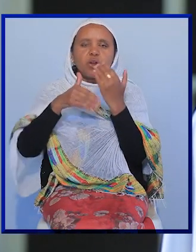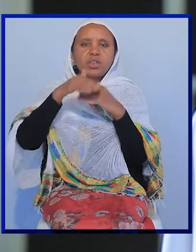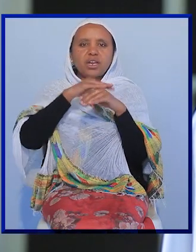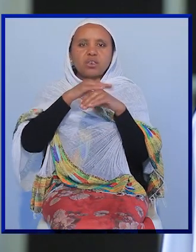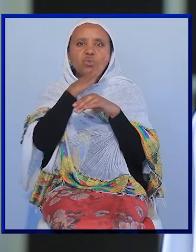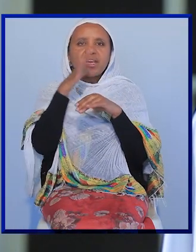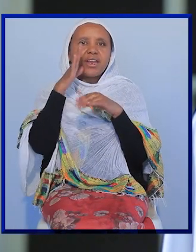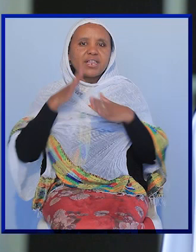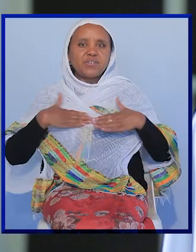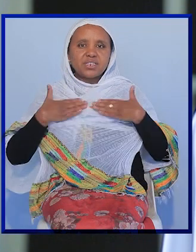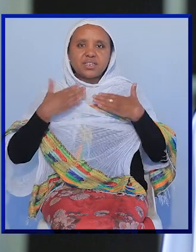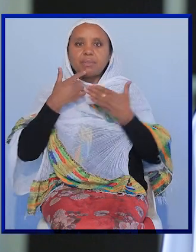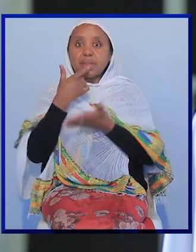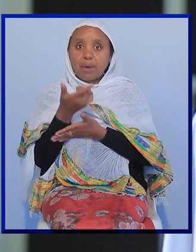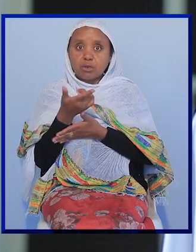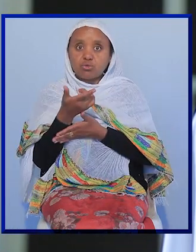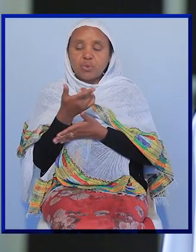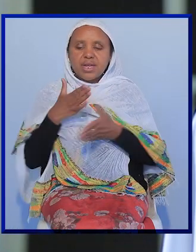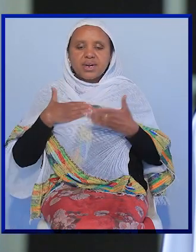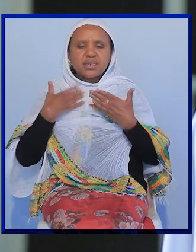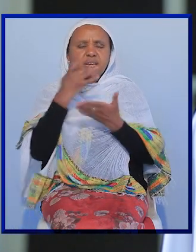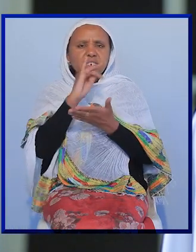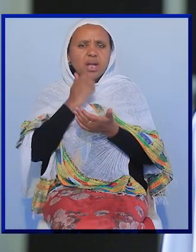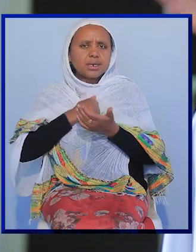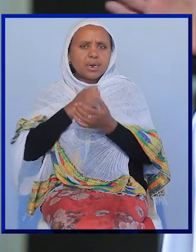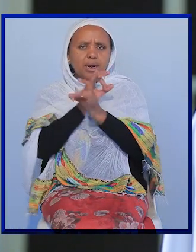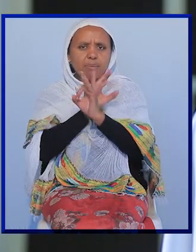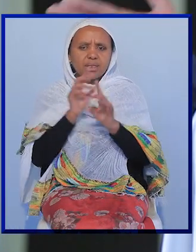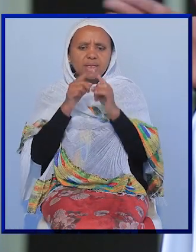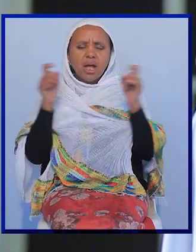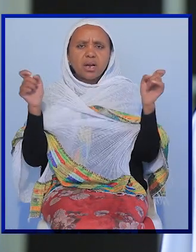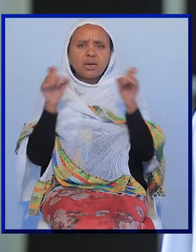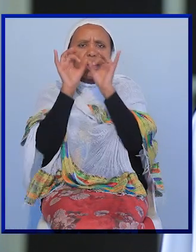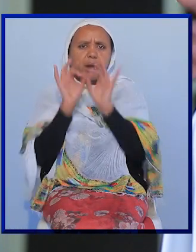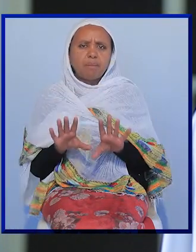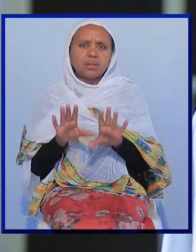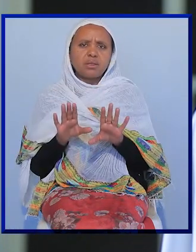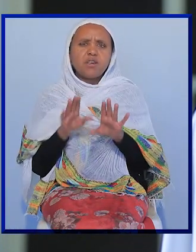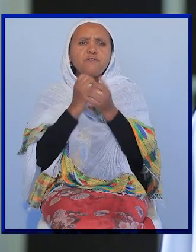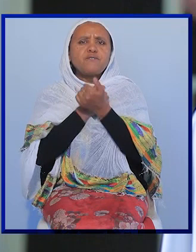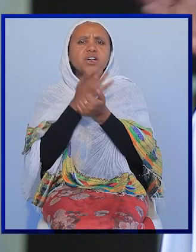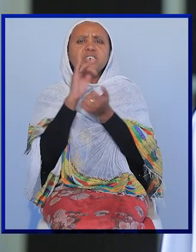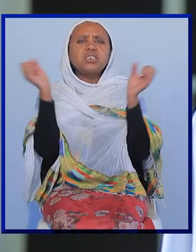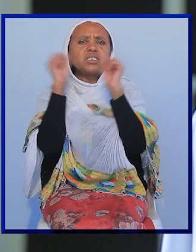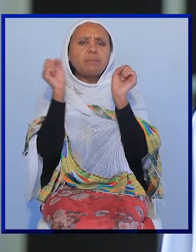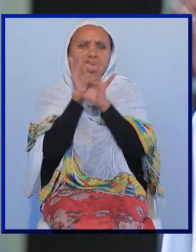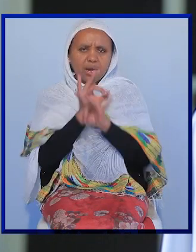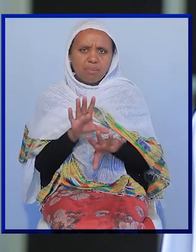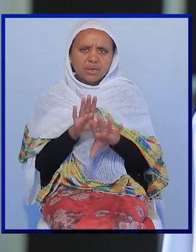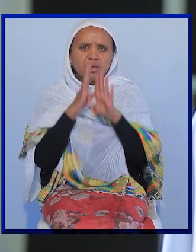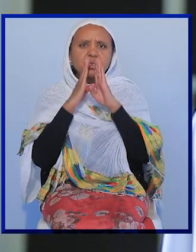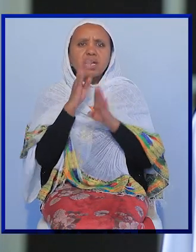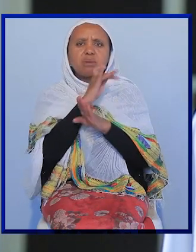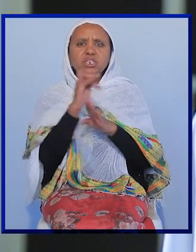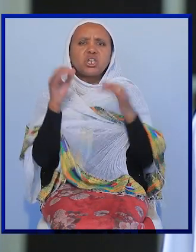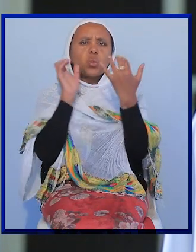ተከለለችው ገነተ ትፍስት ወደ ተባለችው ደስታ እንጂ ሀዘን የሌለባት ተቃራኒዎቹ የሌሉባት ፍቅር እንጂ ጸብ የሌለባት ሰላም